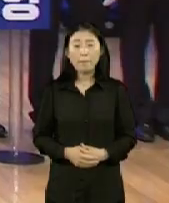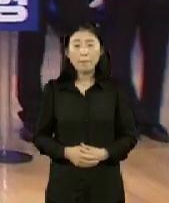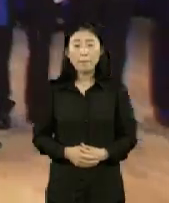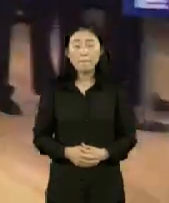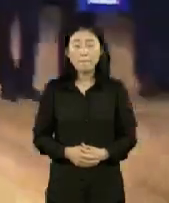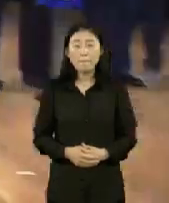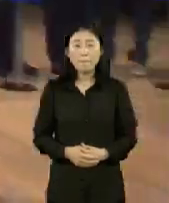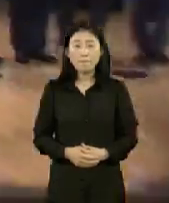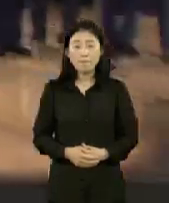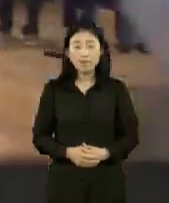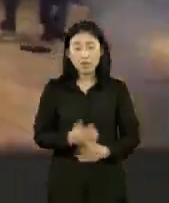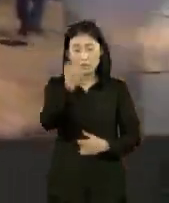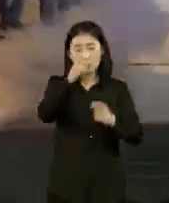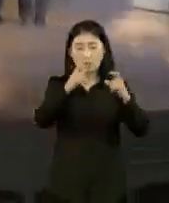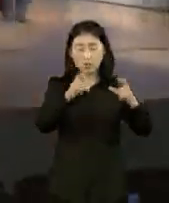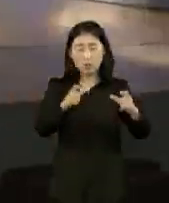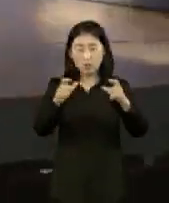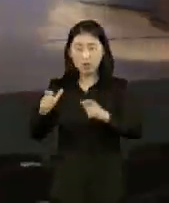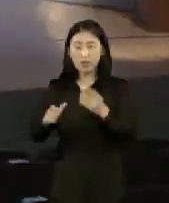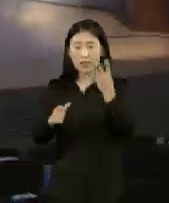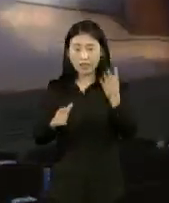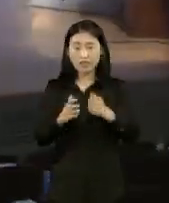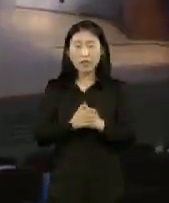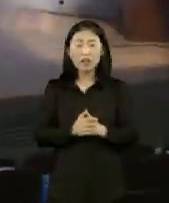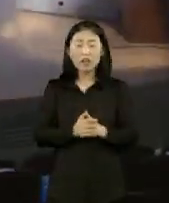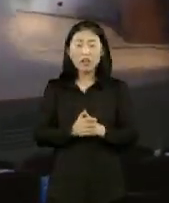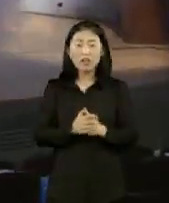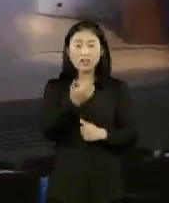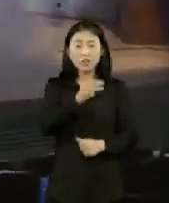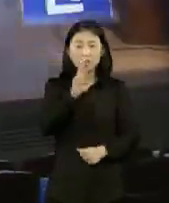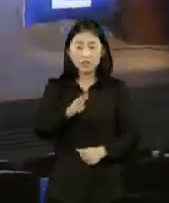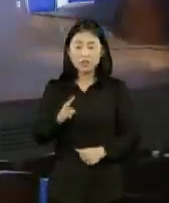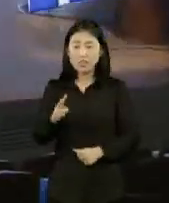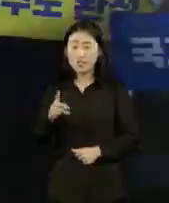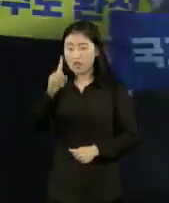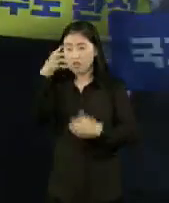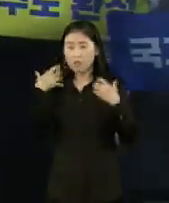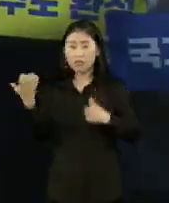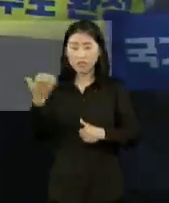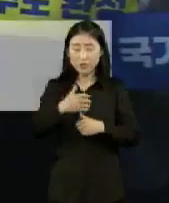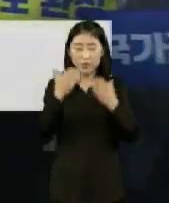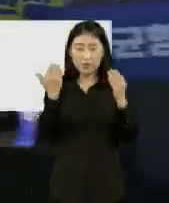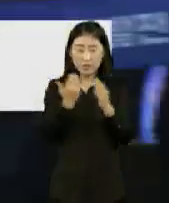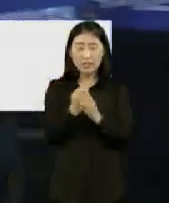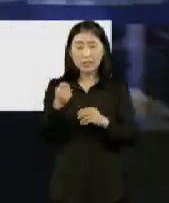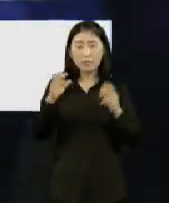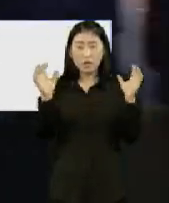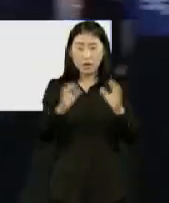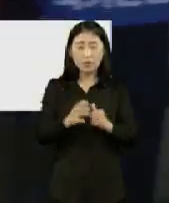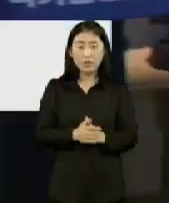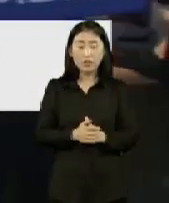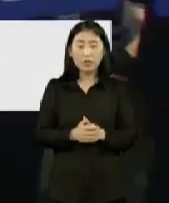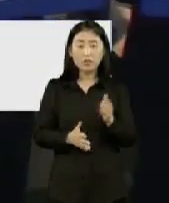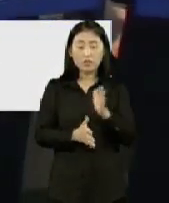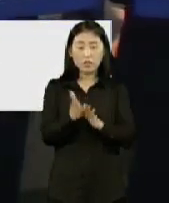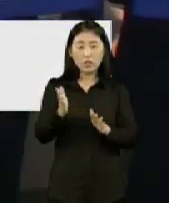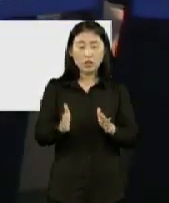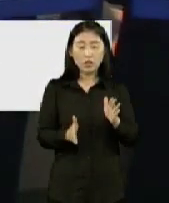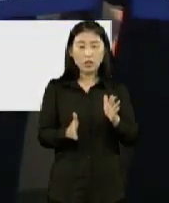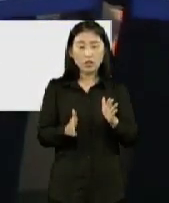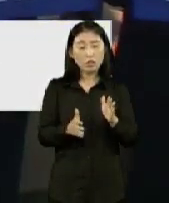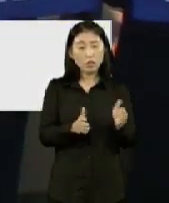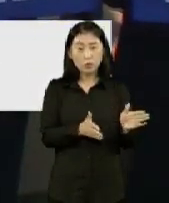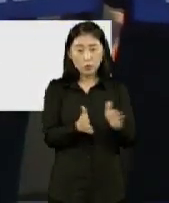셋! 충청권 4개 시도가 세종시 행정수도 완성에 힘을 보탰습니다. 시도지사와 국회의원,